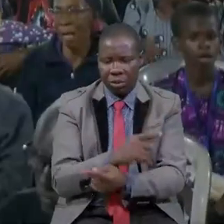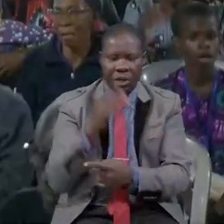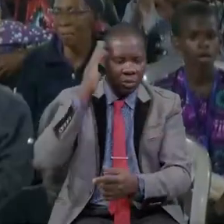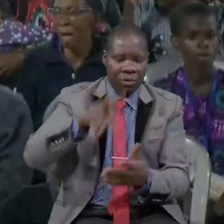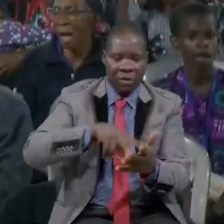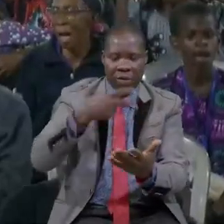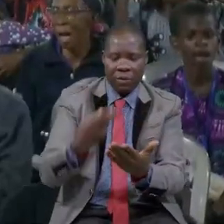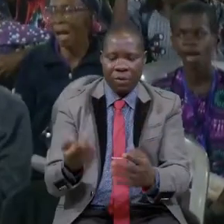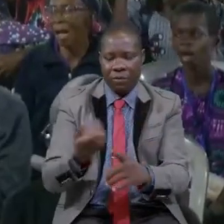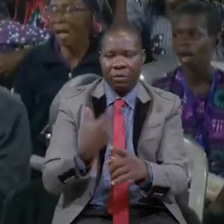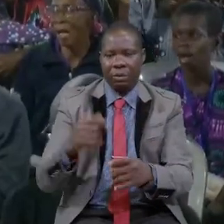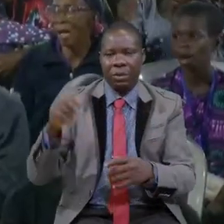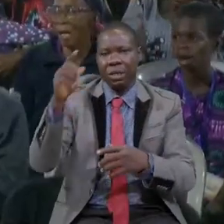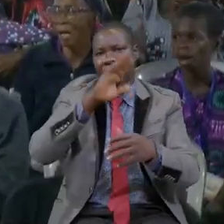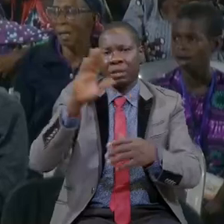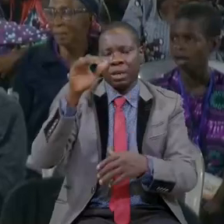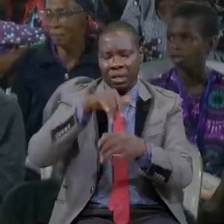tomberont.